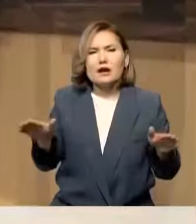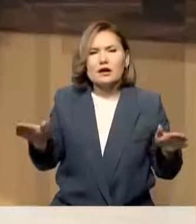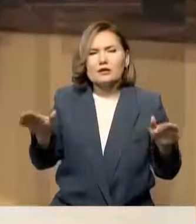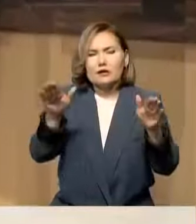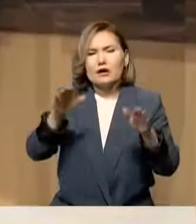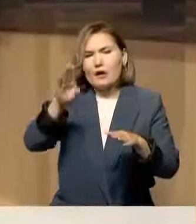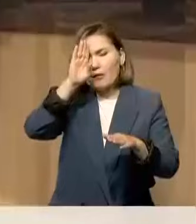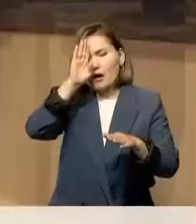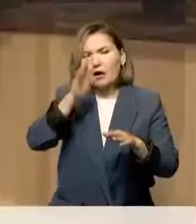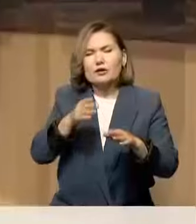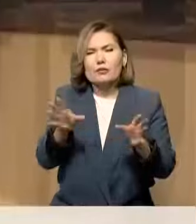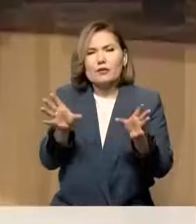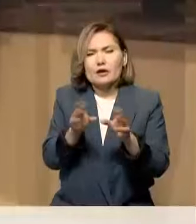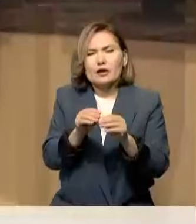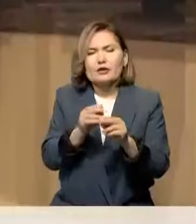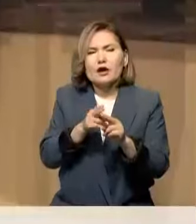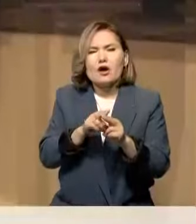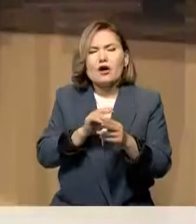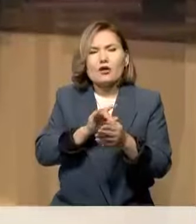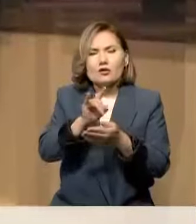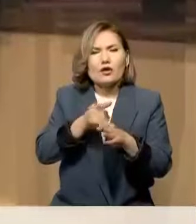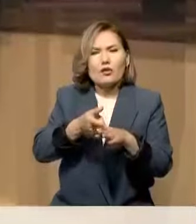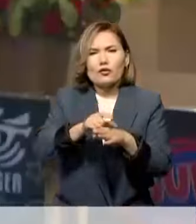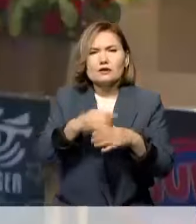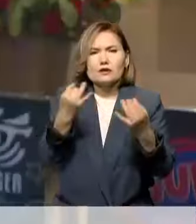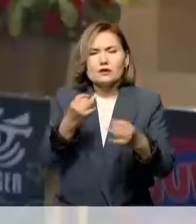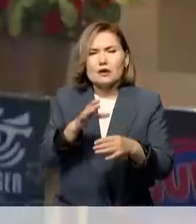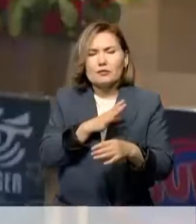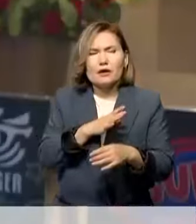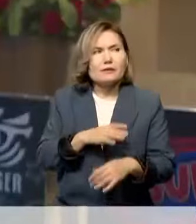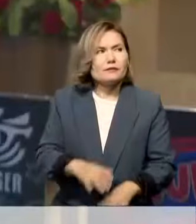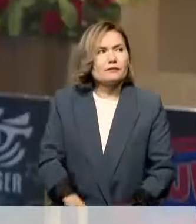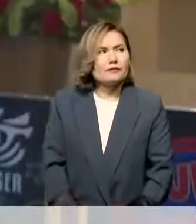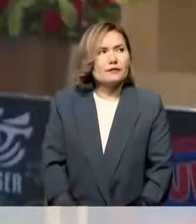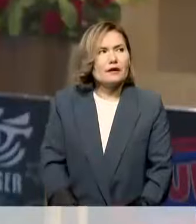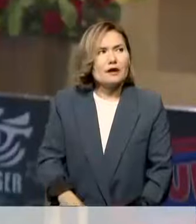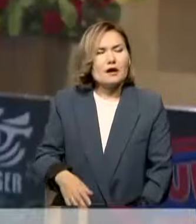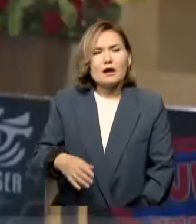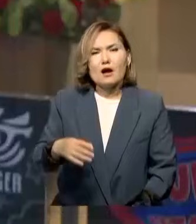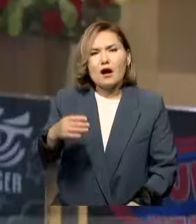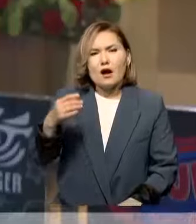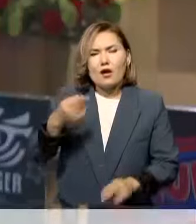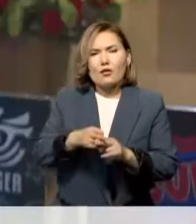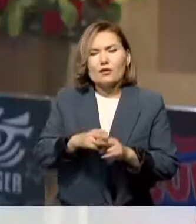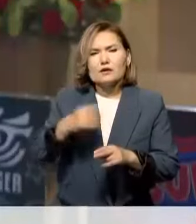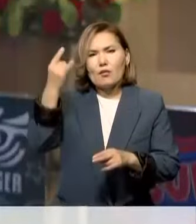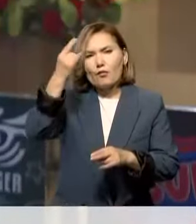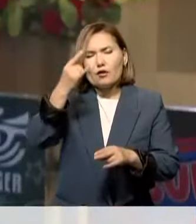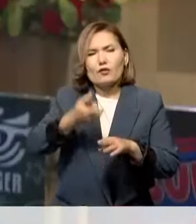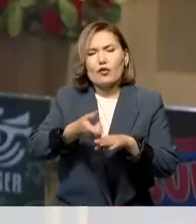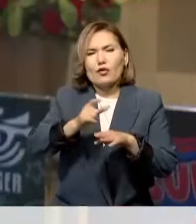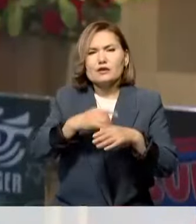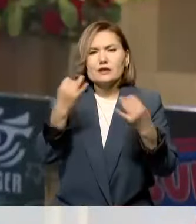өте қызық болды. Достармен көруге кеңес беремін. Мультфильм өте қызықты, жоғарғы деңгейде